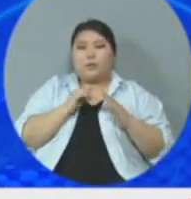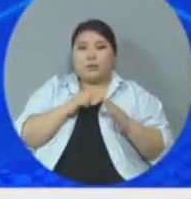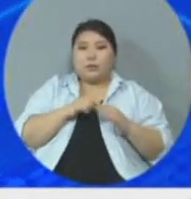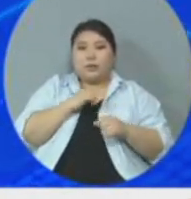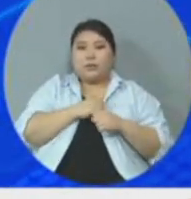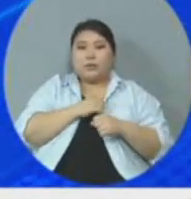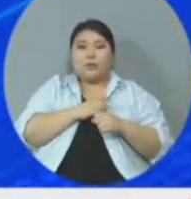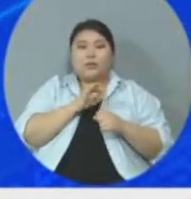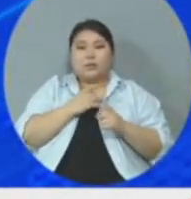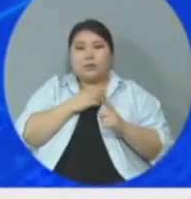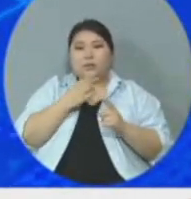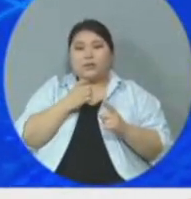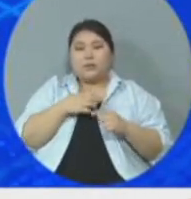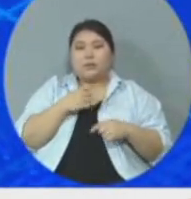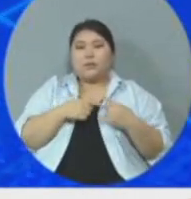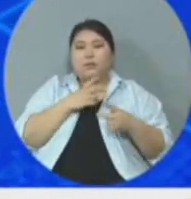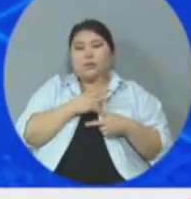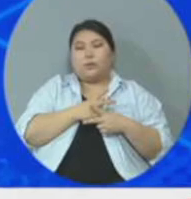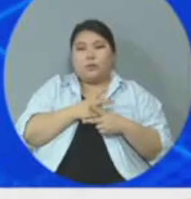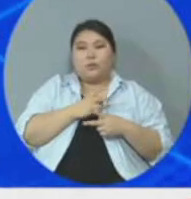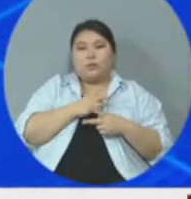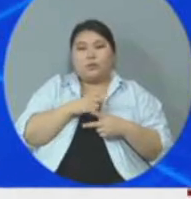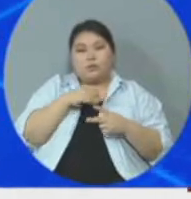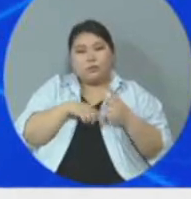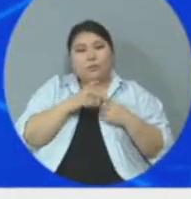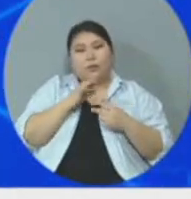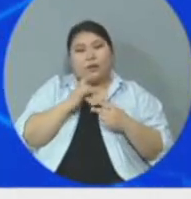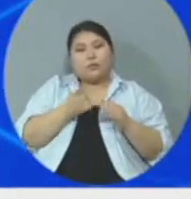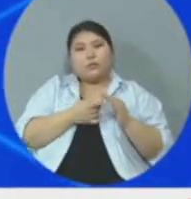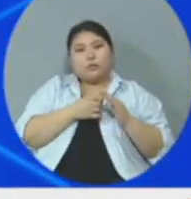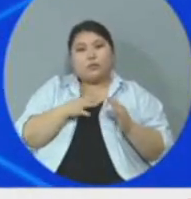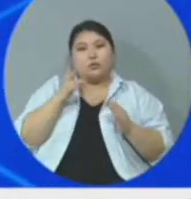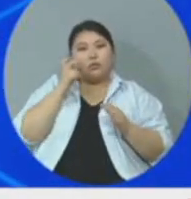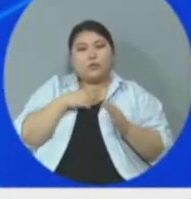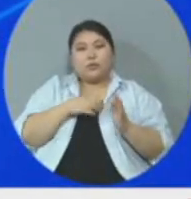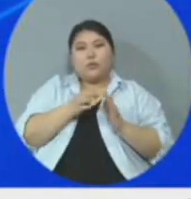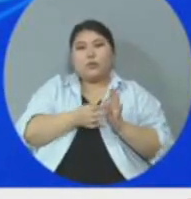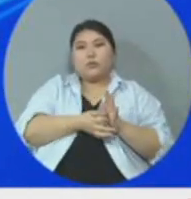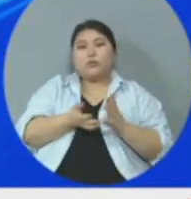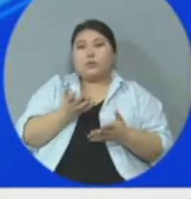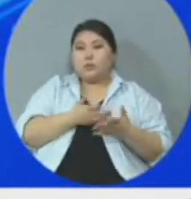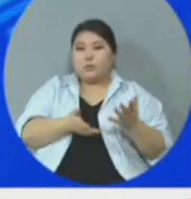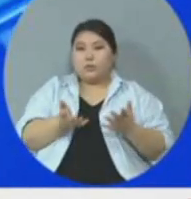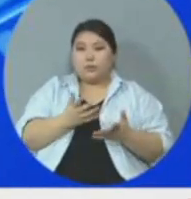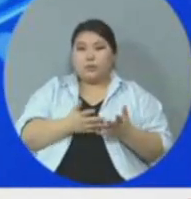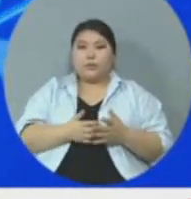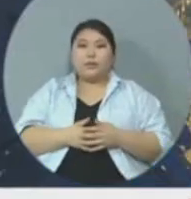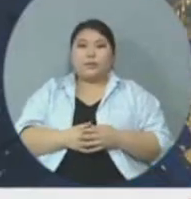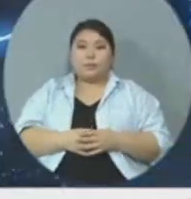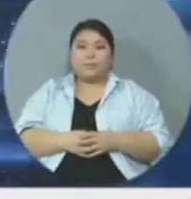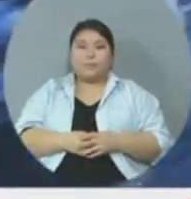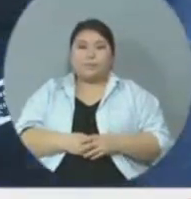хэсэг өнөөдөр цэцийн тухай хуулийн асуудлаар хуульчдын байр суурийг сонсож хилэлцүүлэг өргнүүллээ.